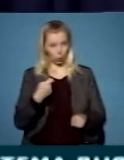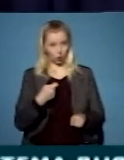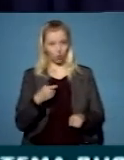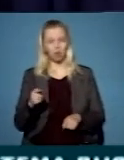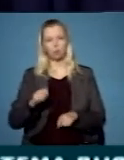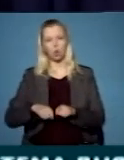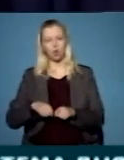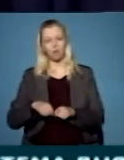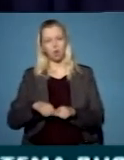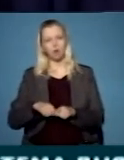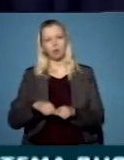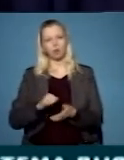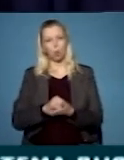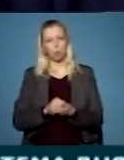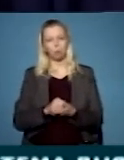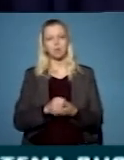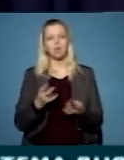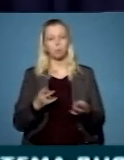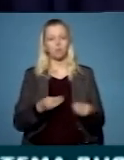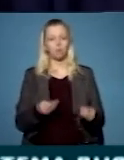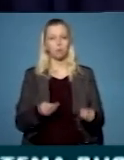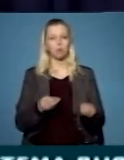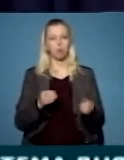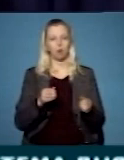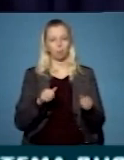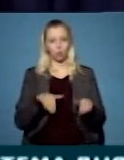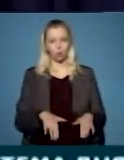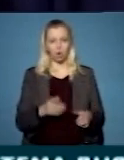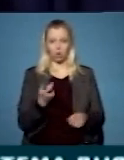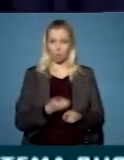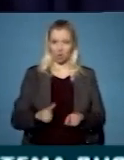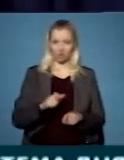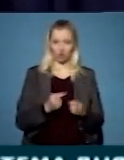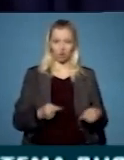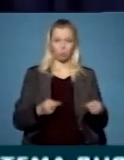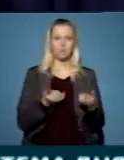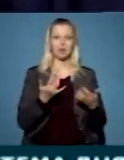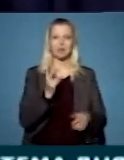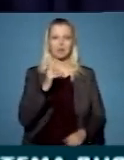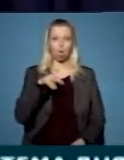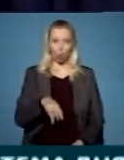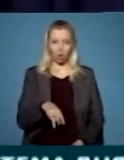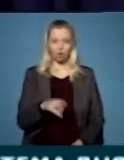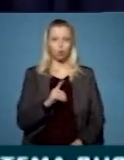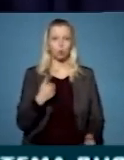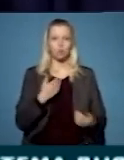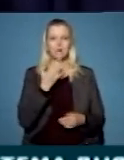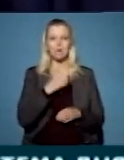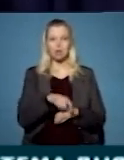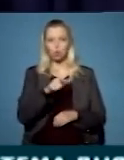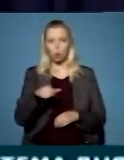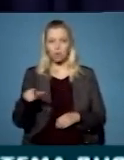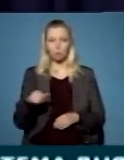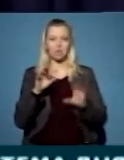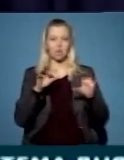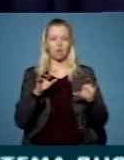перевіряють документи і за необхідності винесуть постанову. Тобто, якщо він перевищив на відповідну кількість кілометрів. Що стосується іноземців, тобто